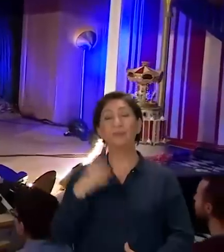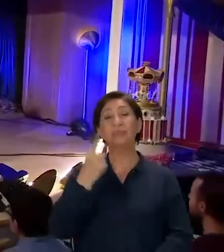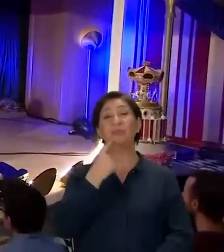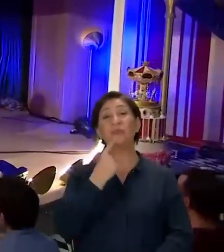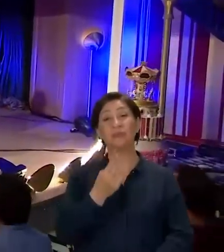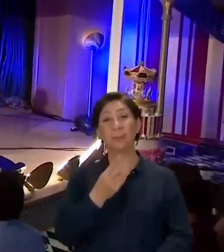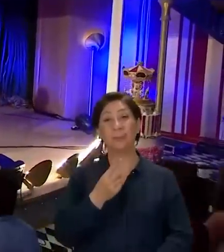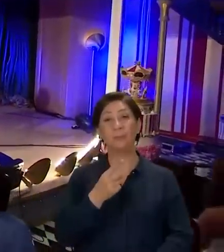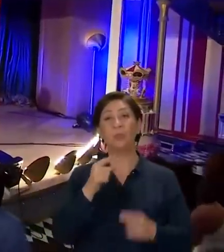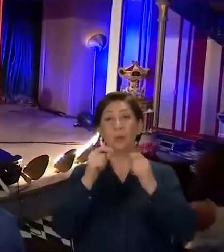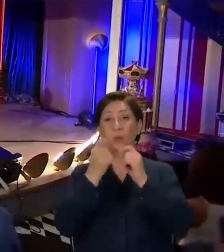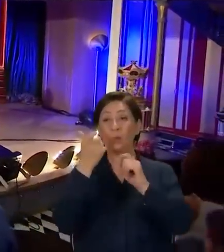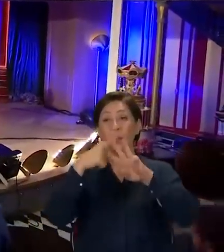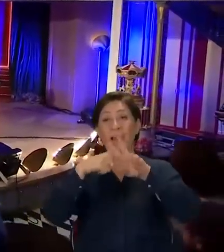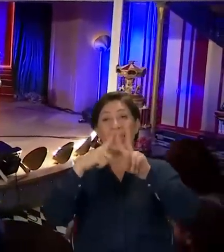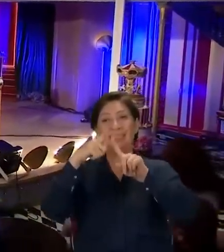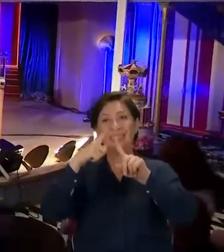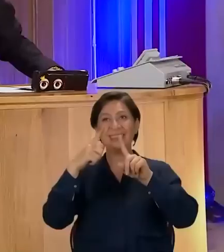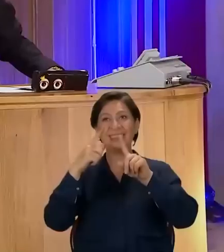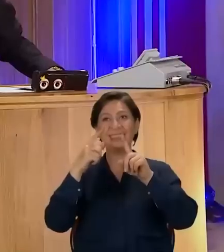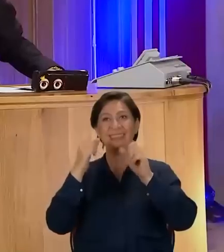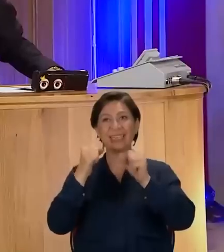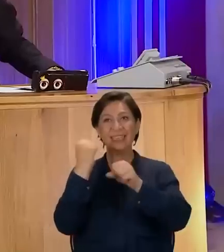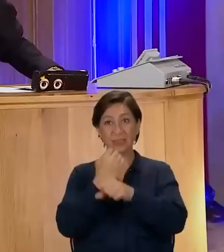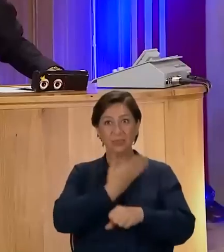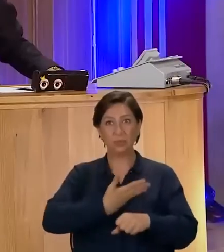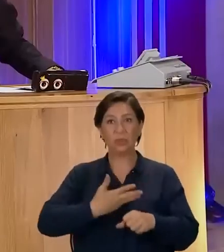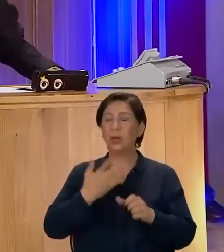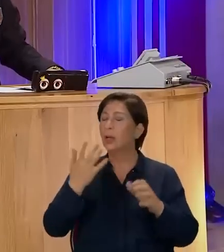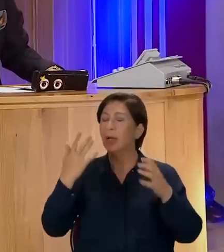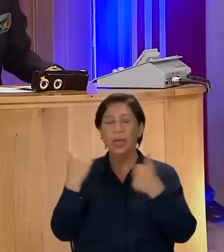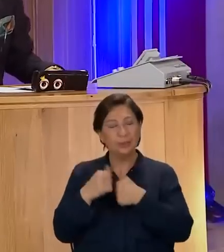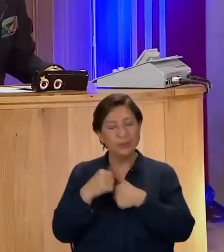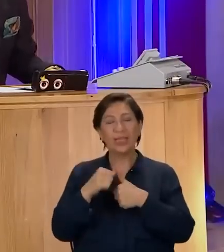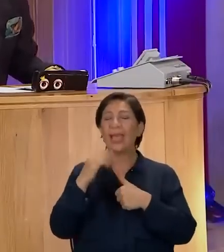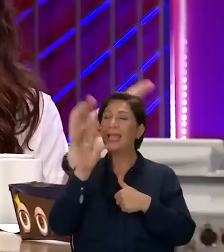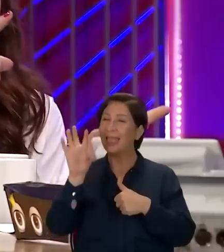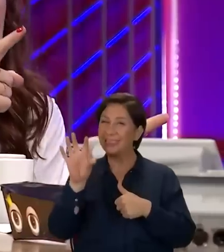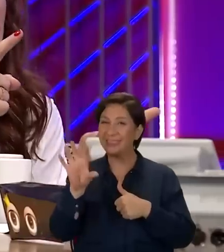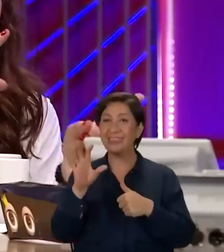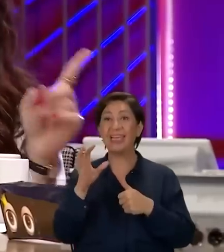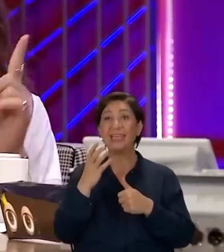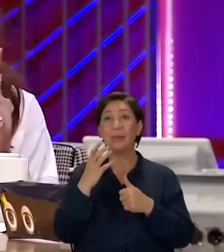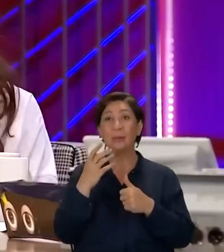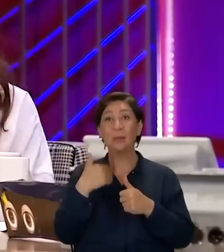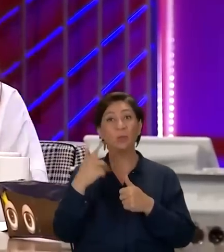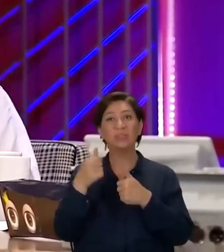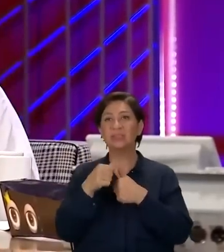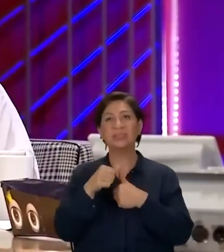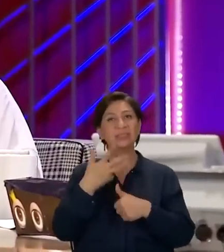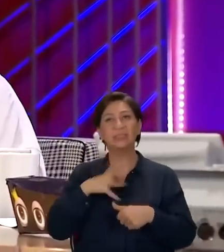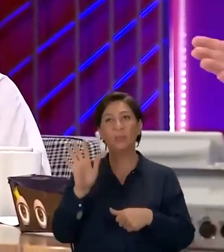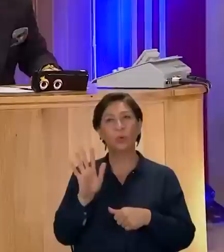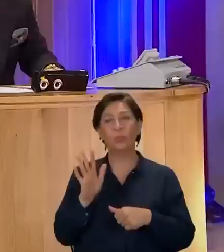söyleyeceğim şimdi. Bülent Serttaş'ı seviyor musunuz? İnanılmaz seviyorum. Kendisini de, eşini de. Çünkü eşini de seviyorsunuz. Ben hiç onun eşini